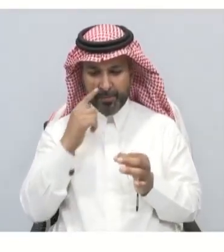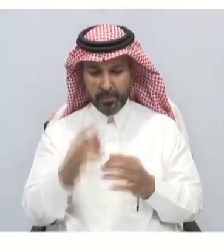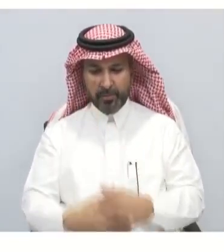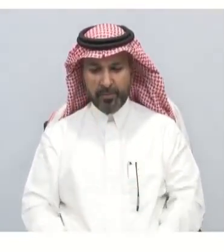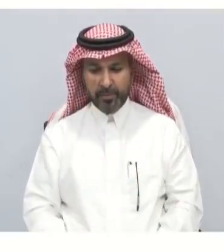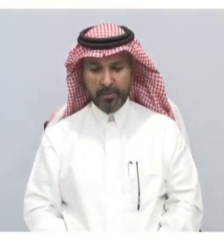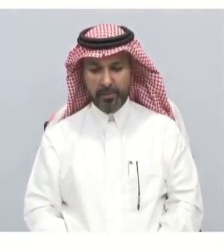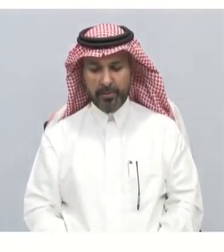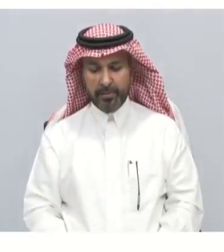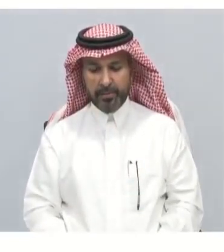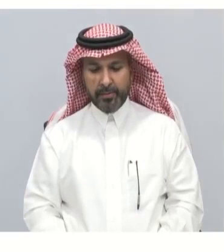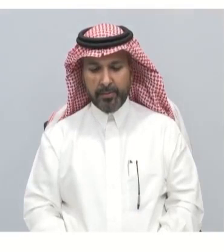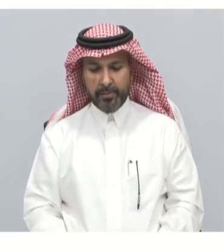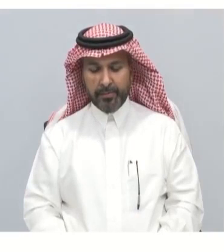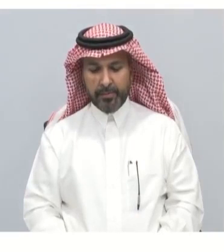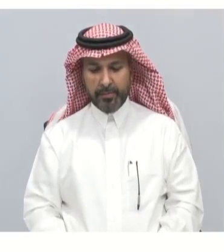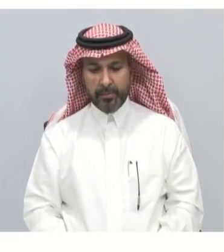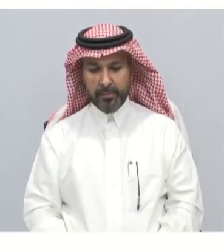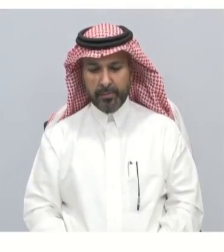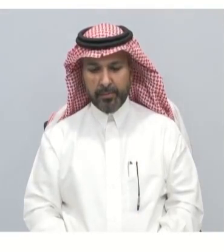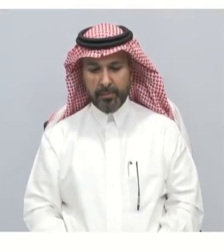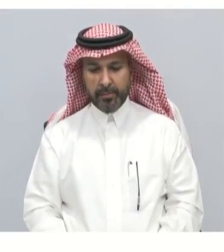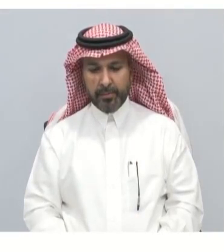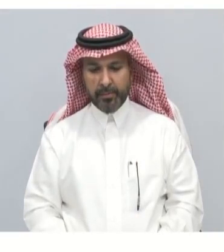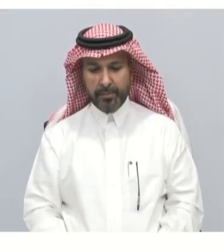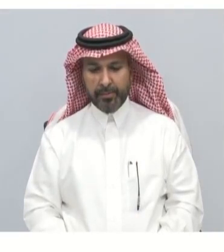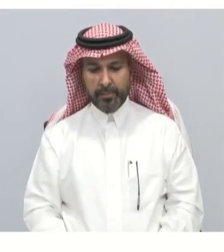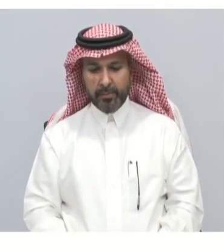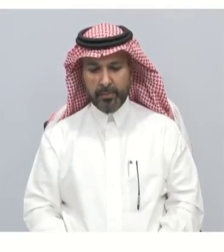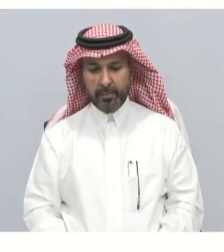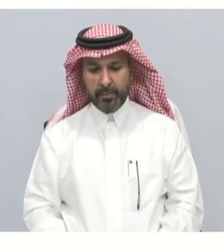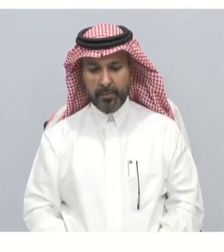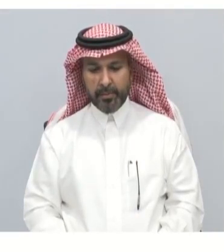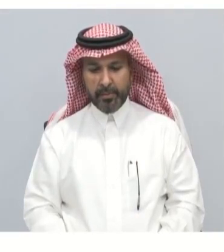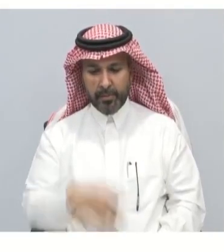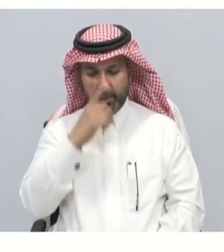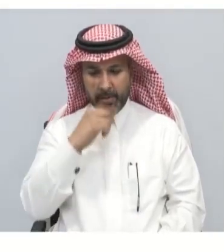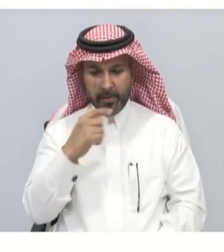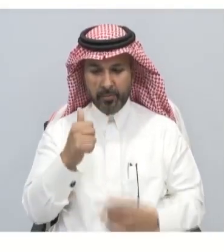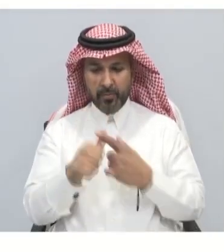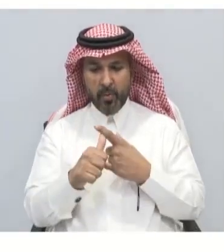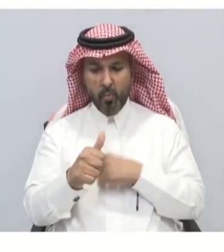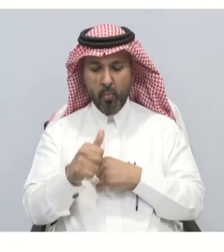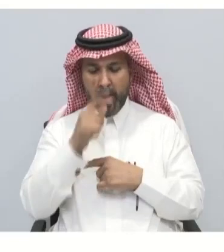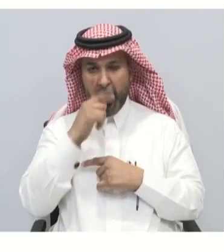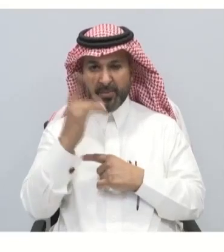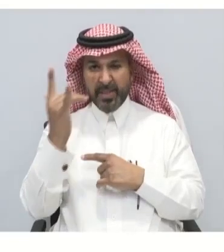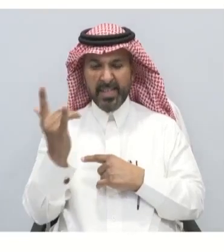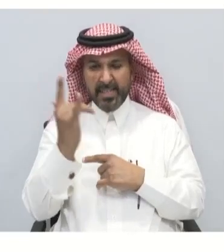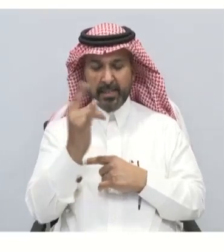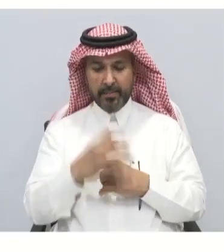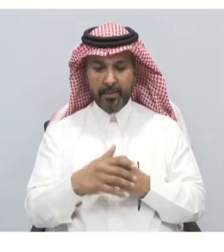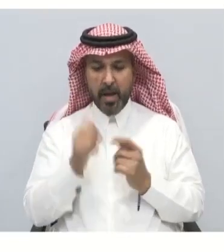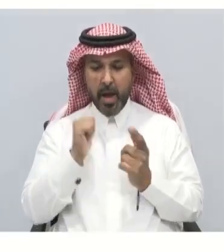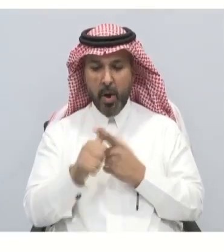الخامسه السادسه السابعه الثامنه التاسعه العاشره هذه مجموعه من الطاولات الطاوله الاولى راح